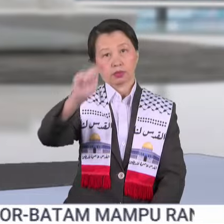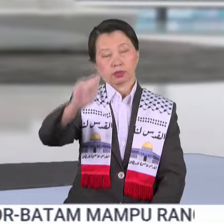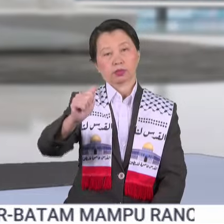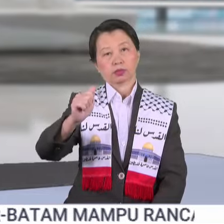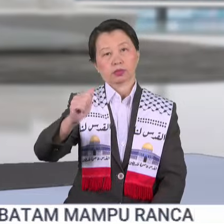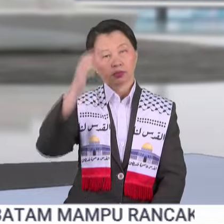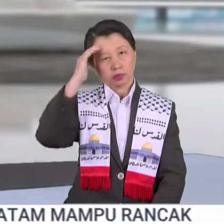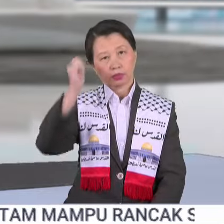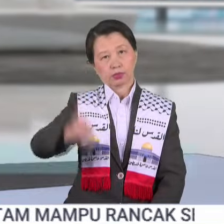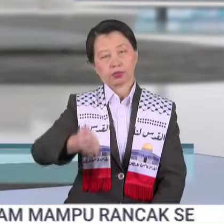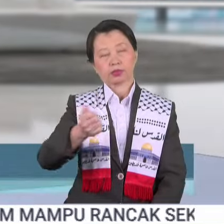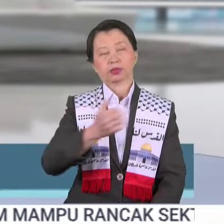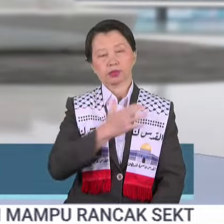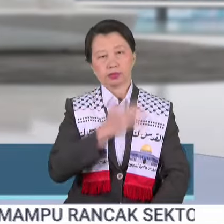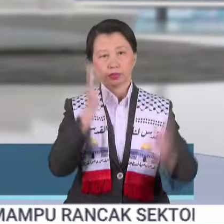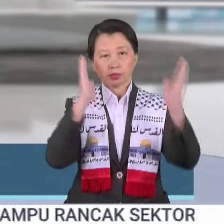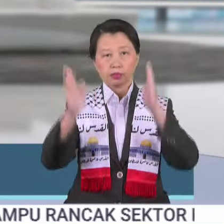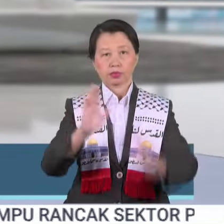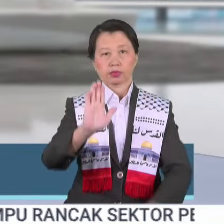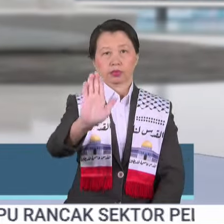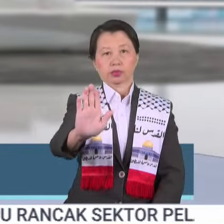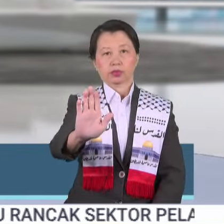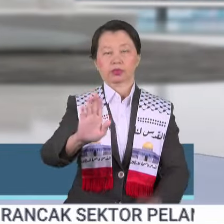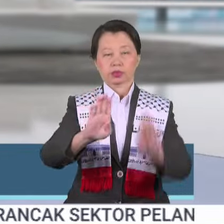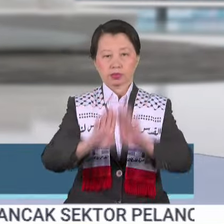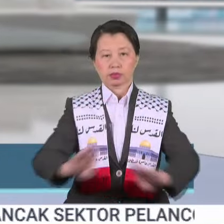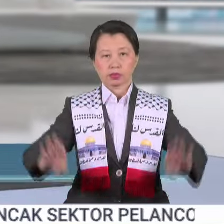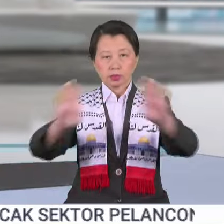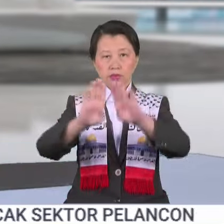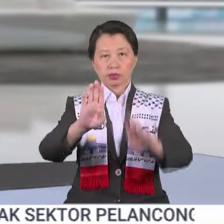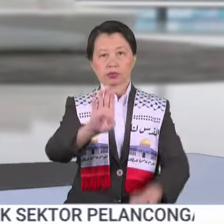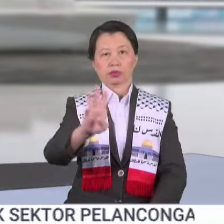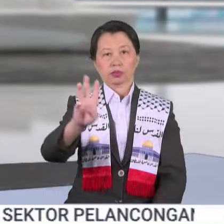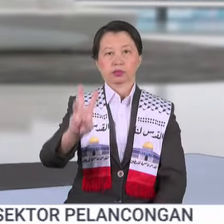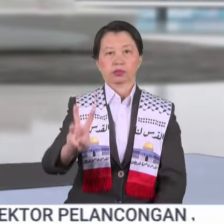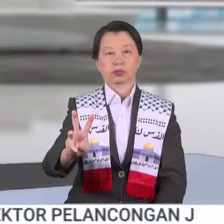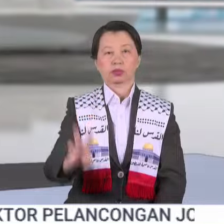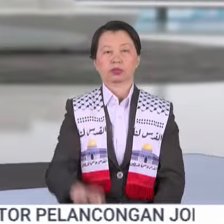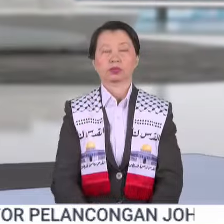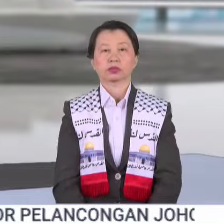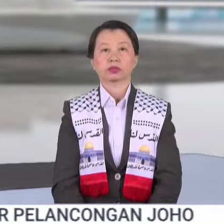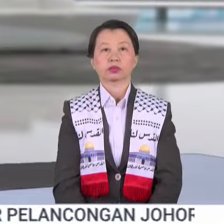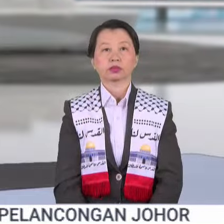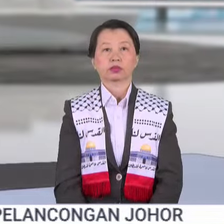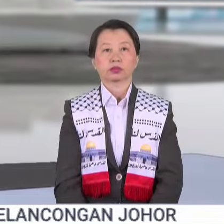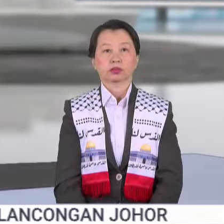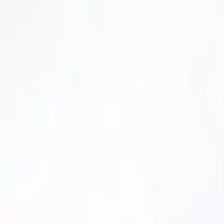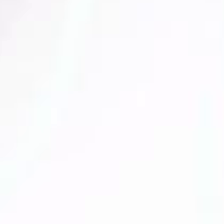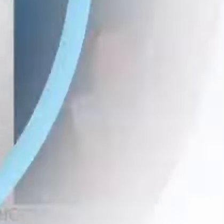Assalamualaikum, salam Malaysia Madani. Berita Wilayah petang ini dimulakan dengan rangkuman berita utama.